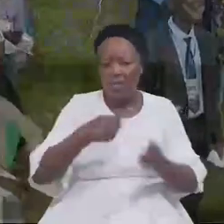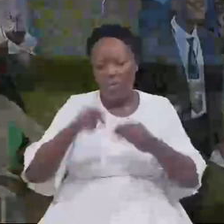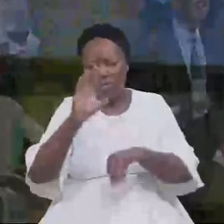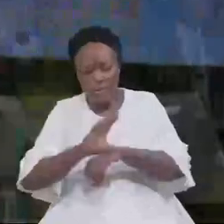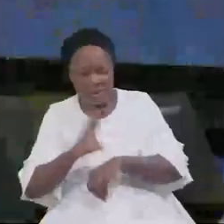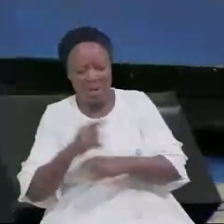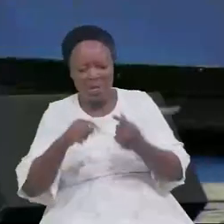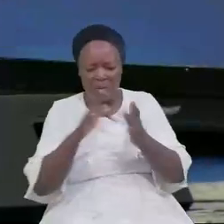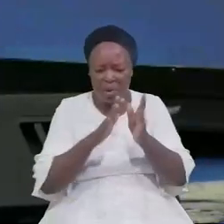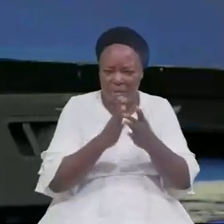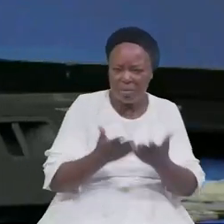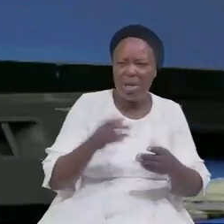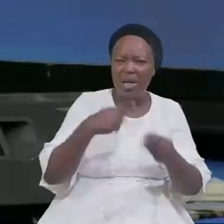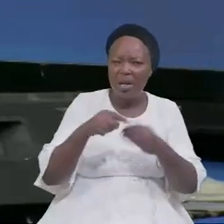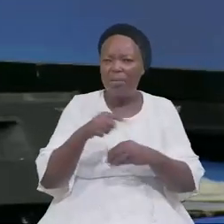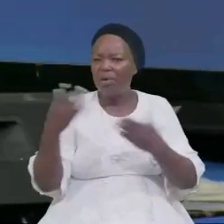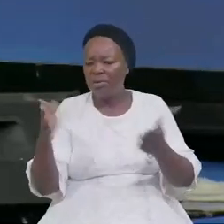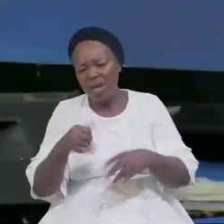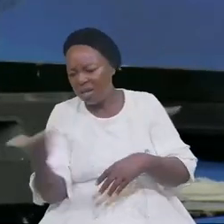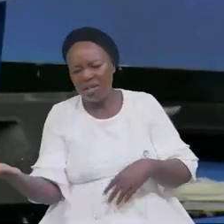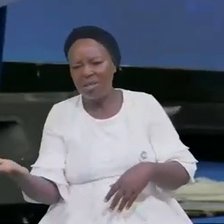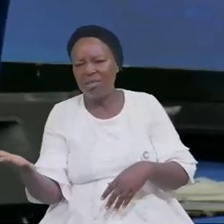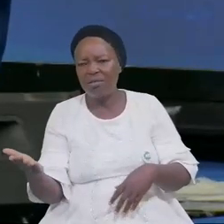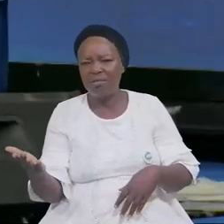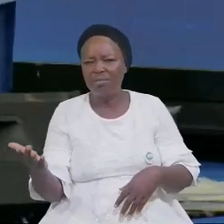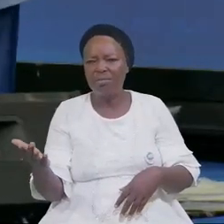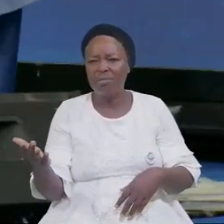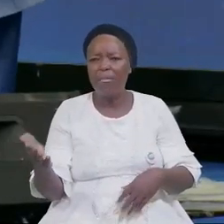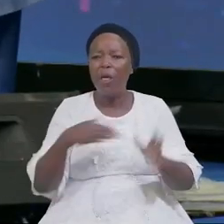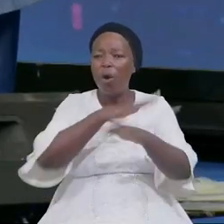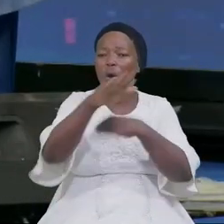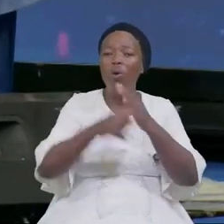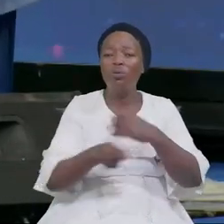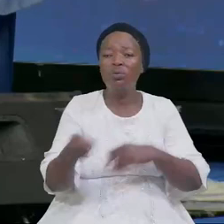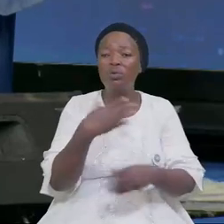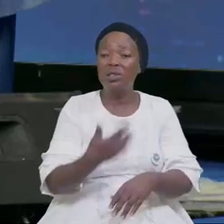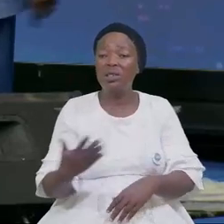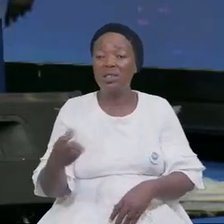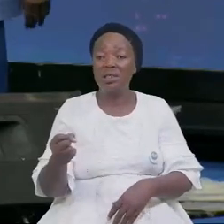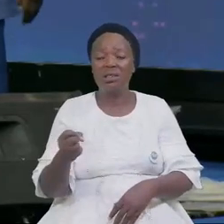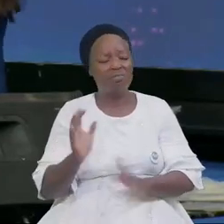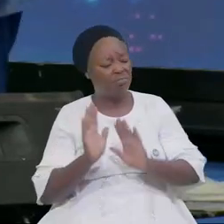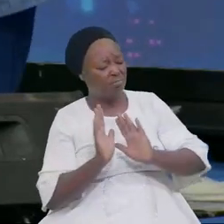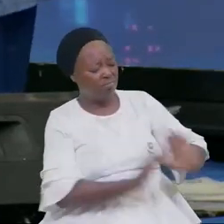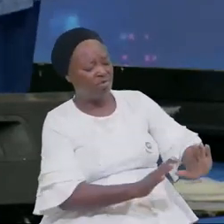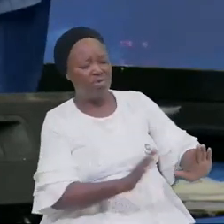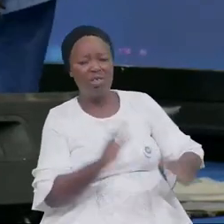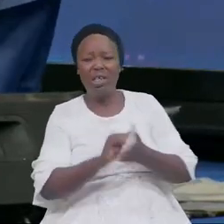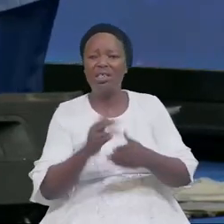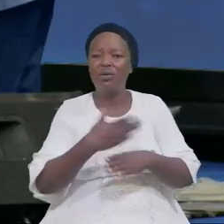tu te vantes de l'église, de la Bible, de ceci et de cela, ces choses-là, il faut les mettre de côté ce